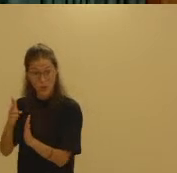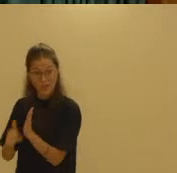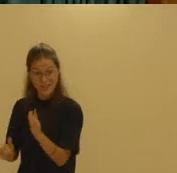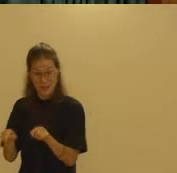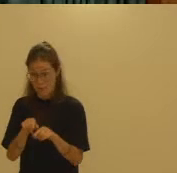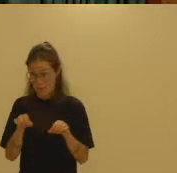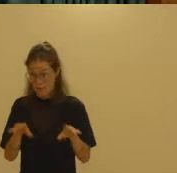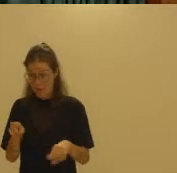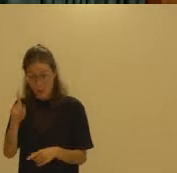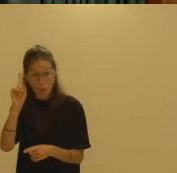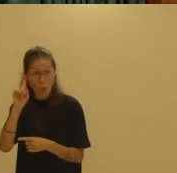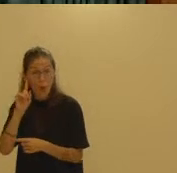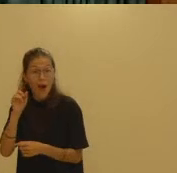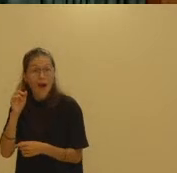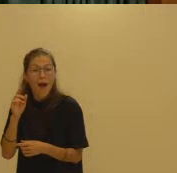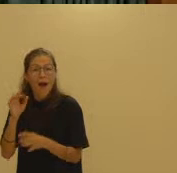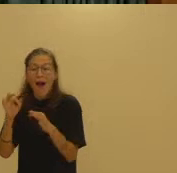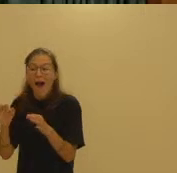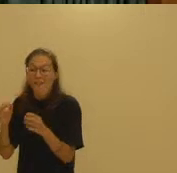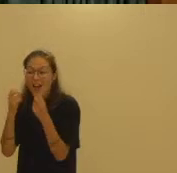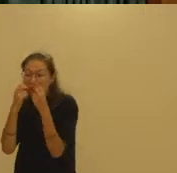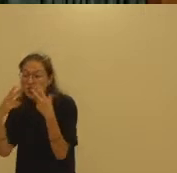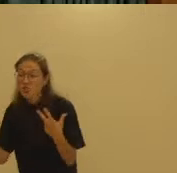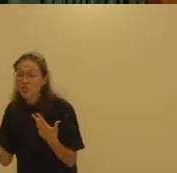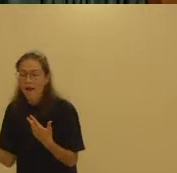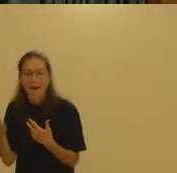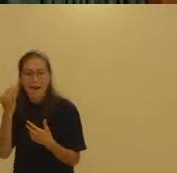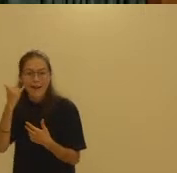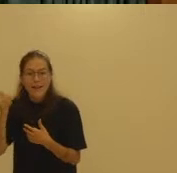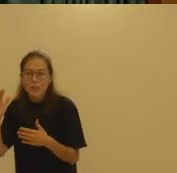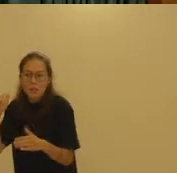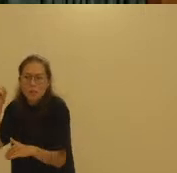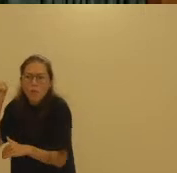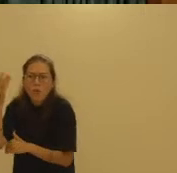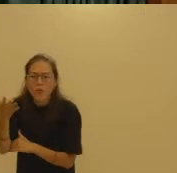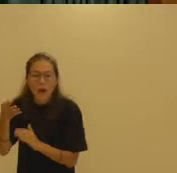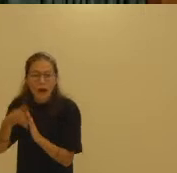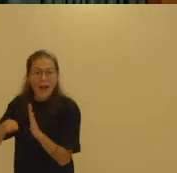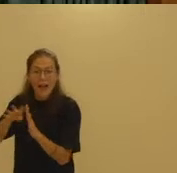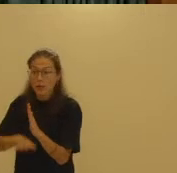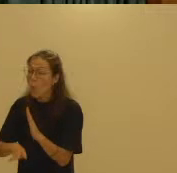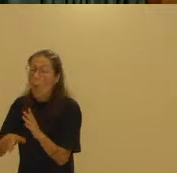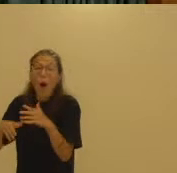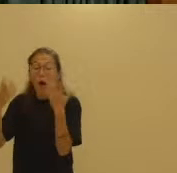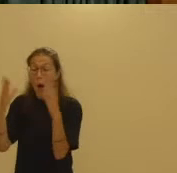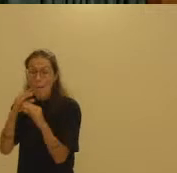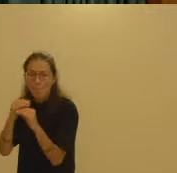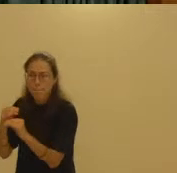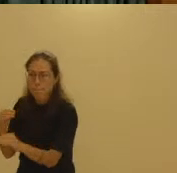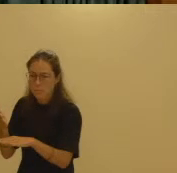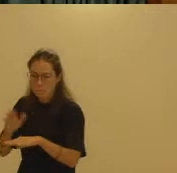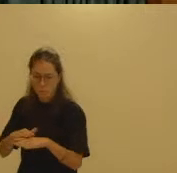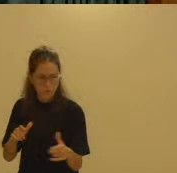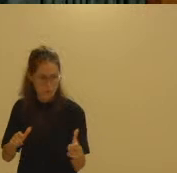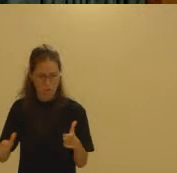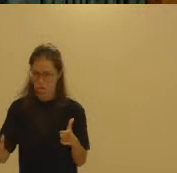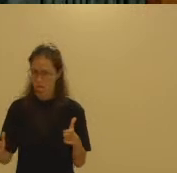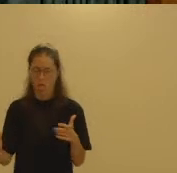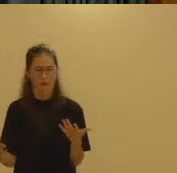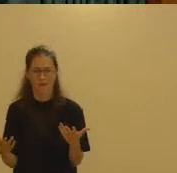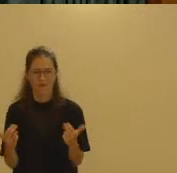féraux, là, comment il va être traité, quoi, durant ces 4 mois, quoi. Donc la question, c'est est-ce que cette délibération, elle doit pas être